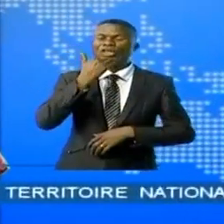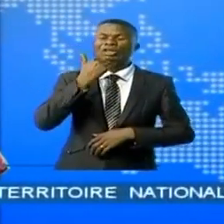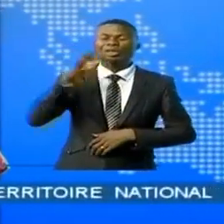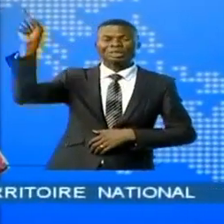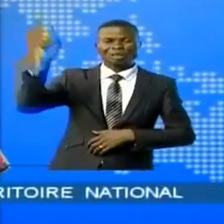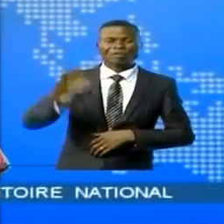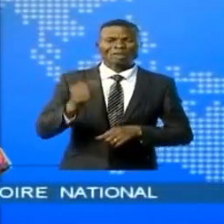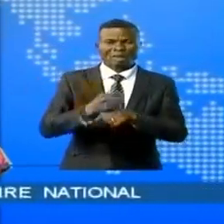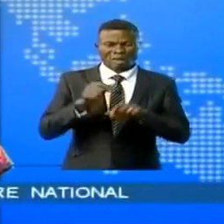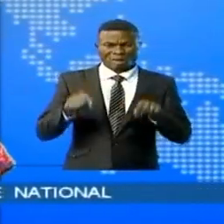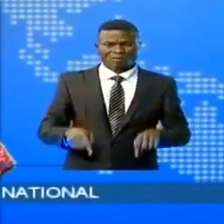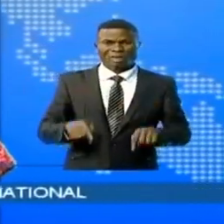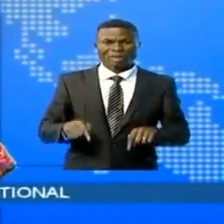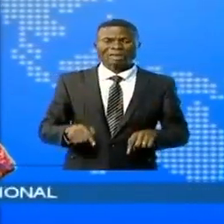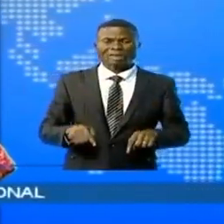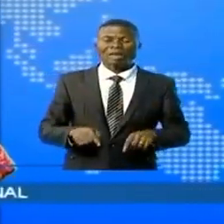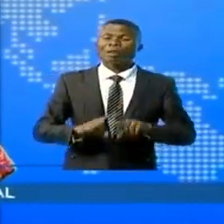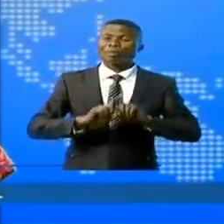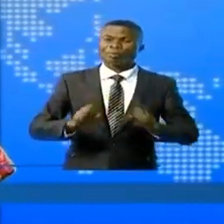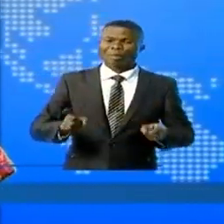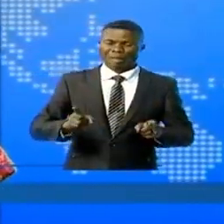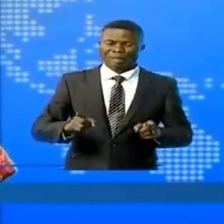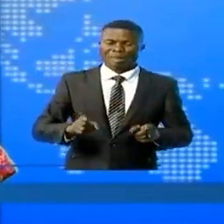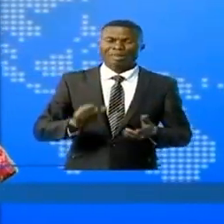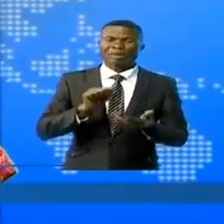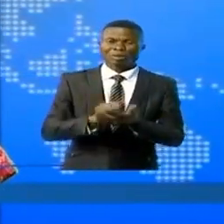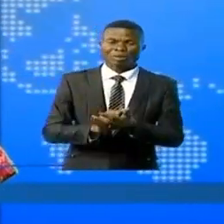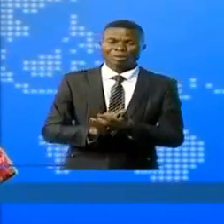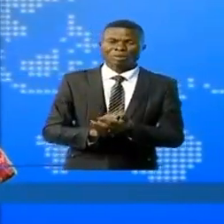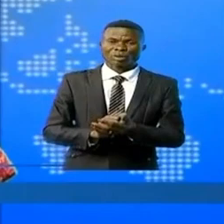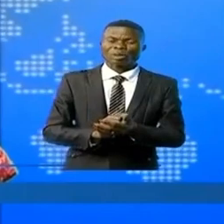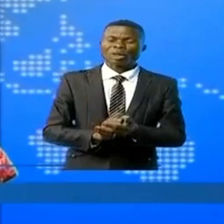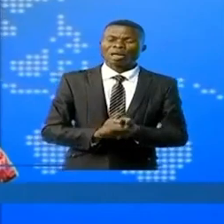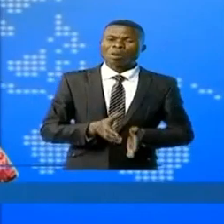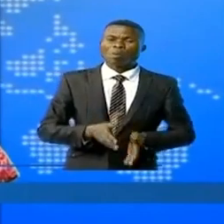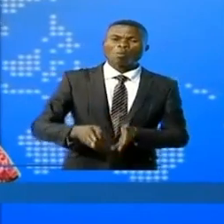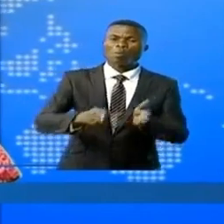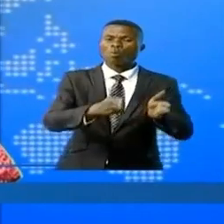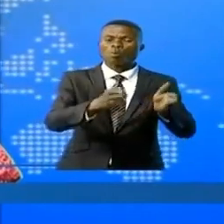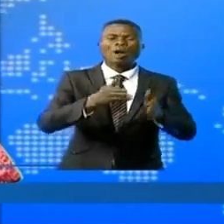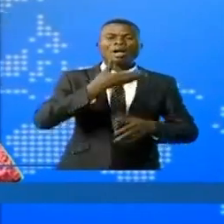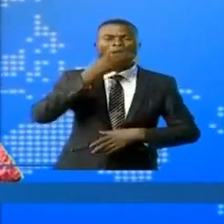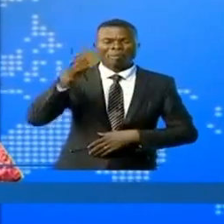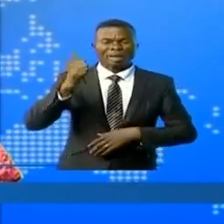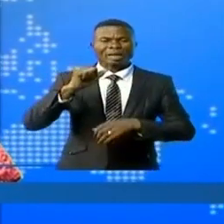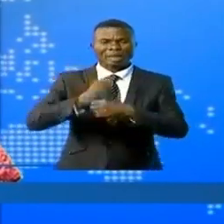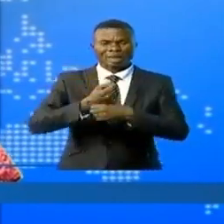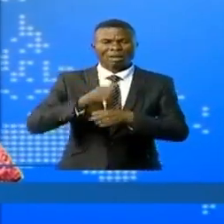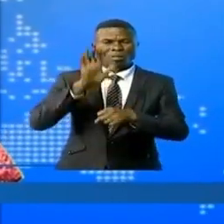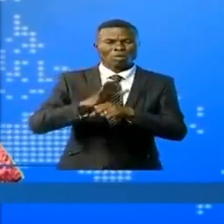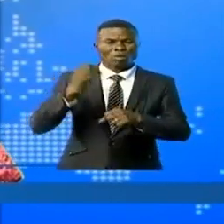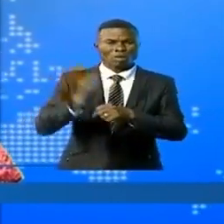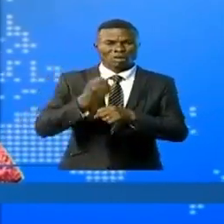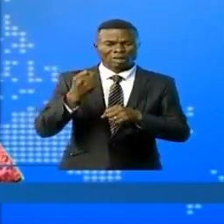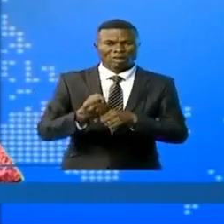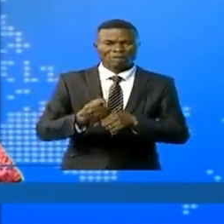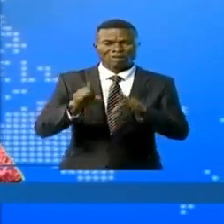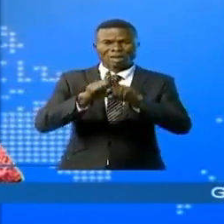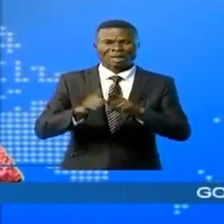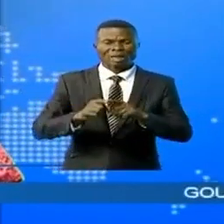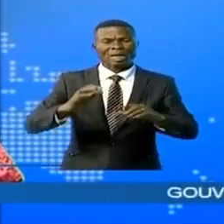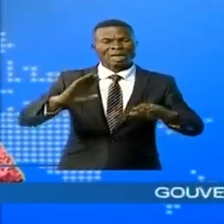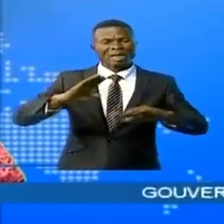démocratique du congo alors qu'il s'agit de la voie par excellence pour la création d'emplois et le soulagement